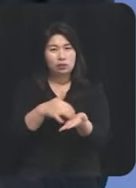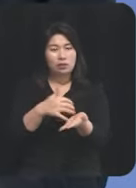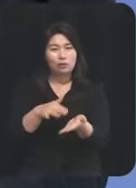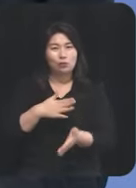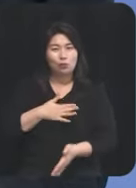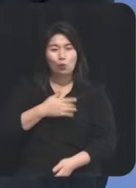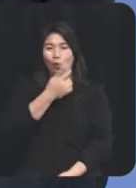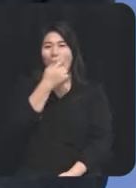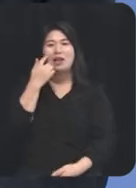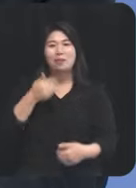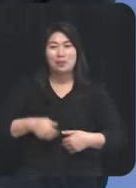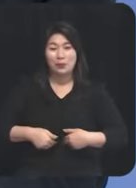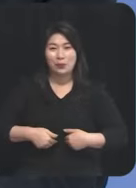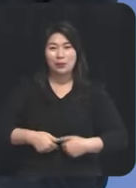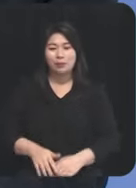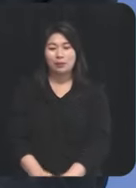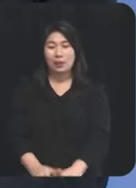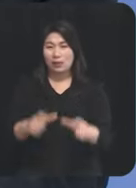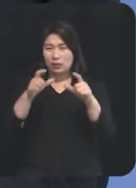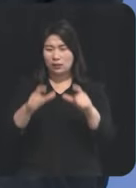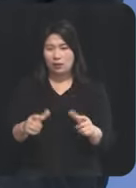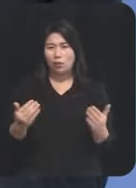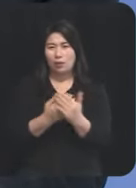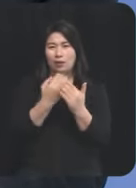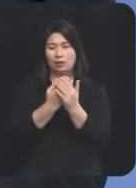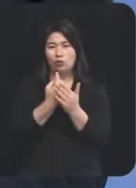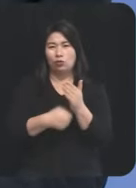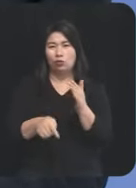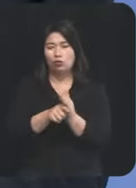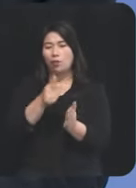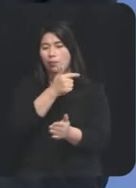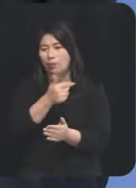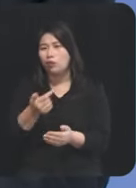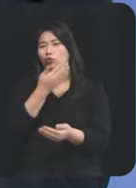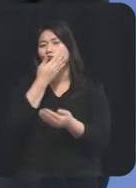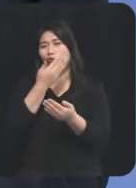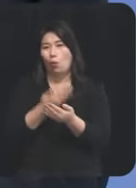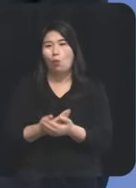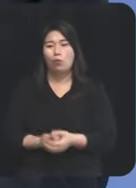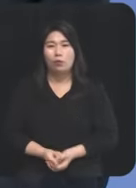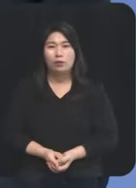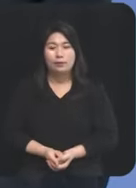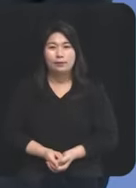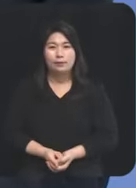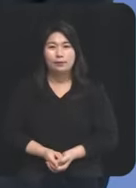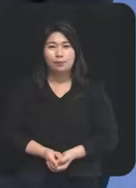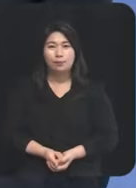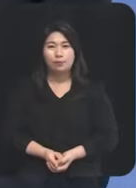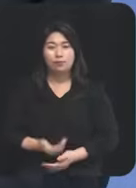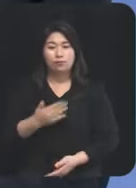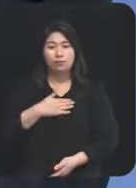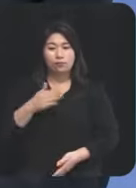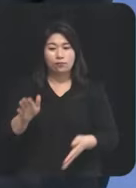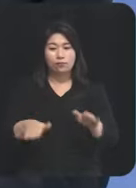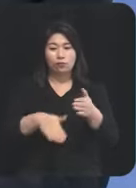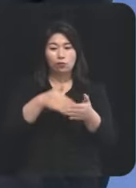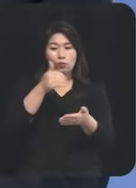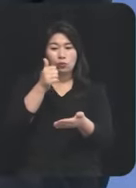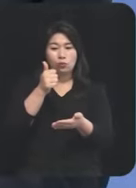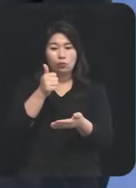뭐 확인을 해보고 저도 이것을 지역 발전을 위해서 매우 중요한 지점이라고 보고 있고요. 제가 도지사